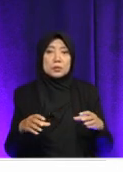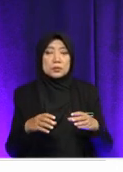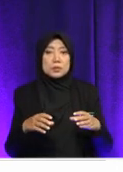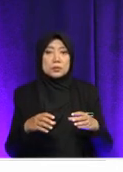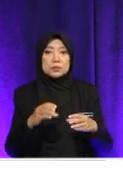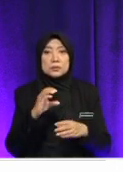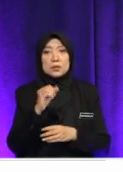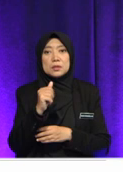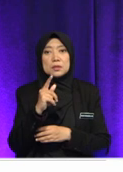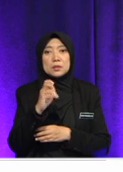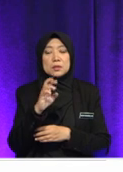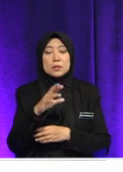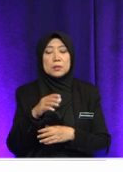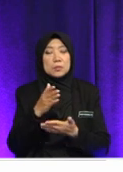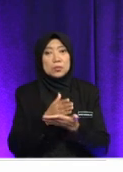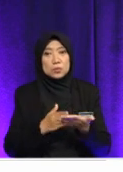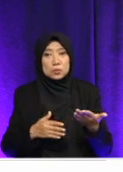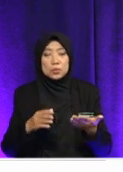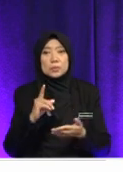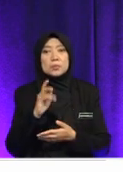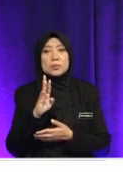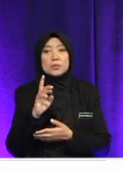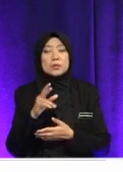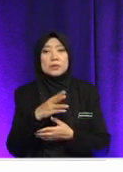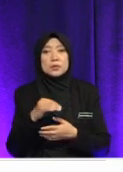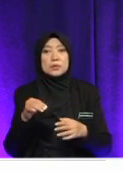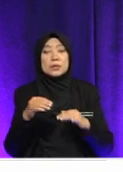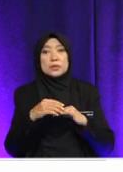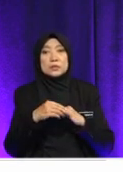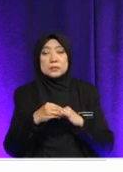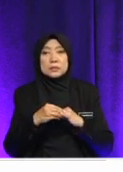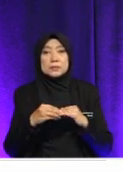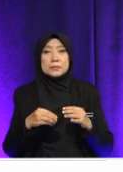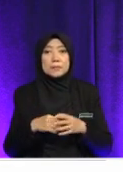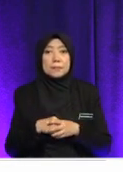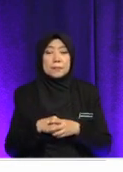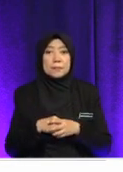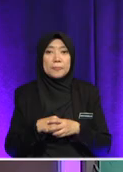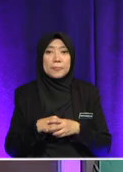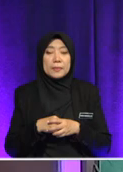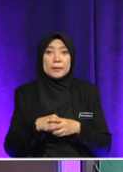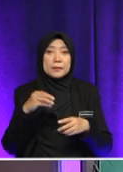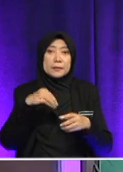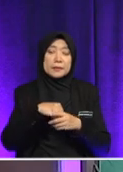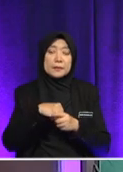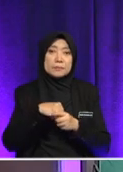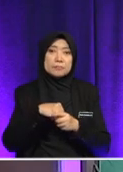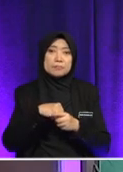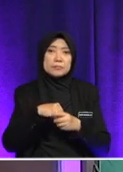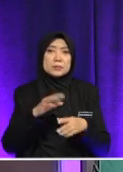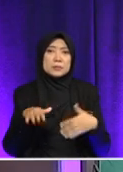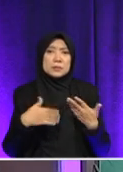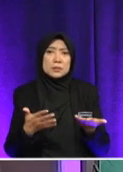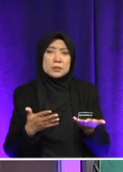pemotong Cakra break dan juga cincin tanston card Beda kenapa kita gunakan dalam Cakra break Oke